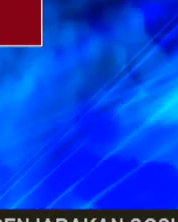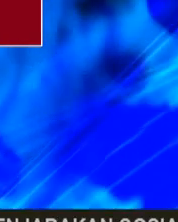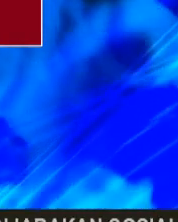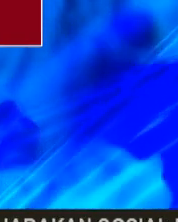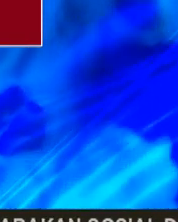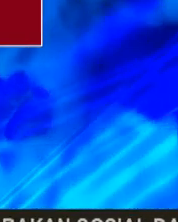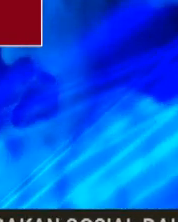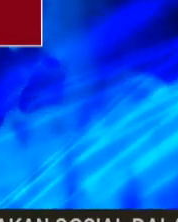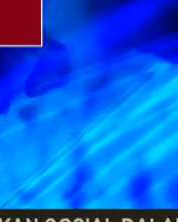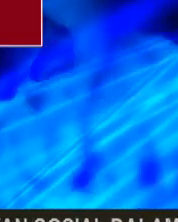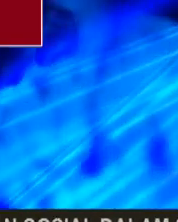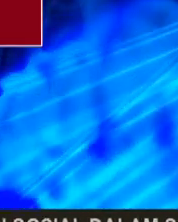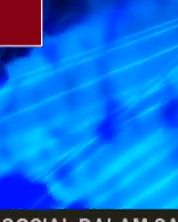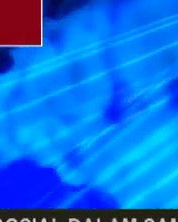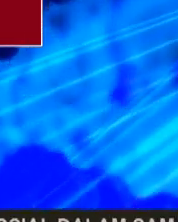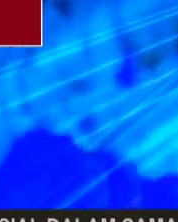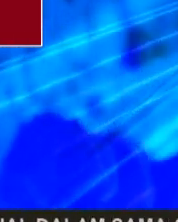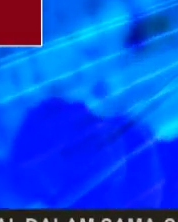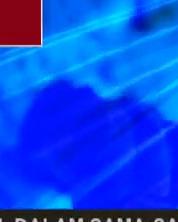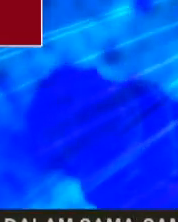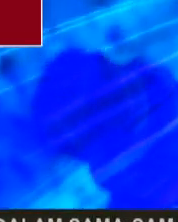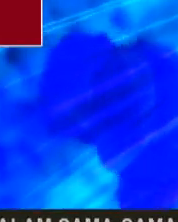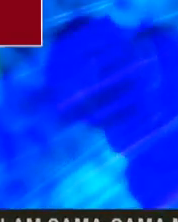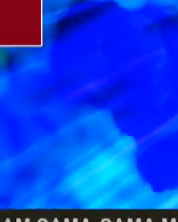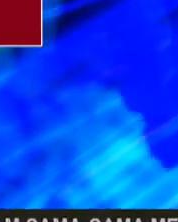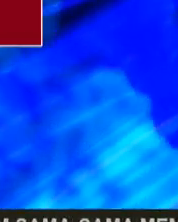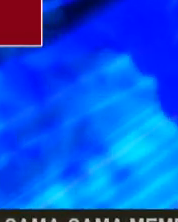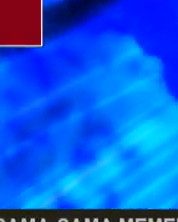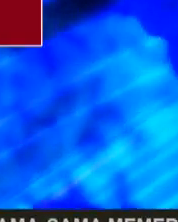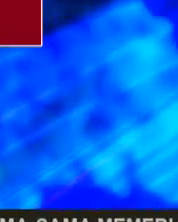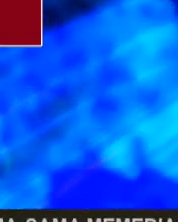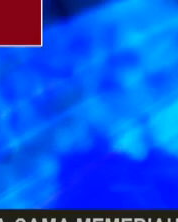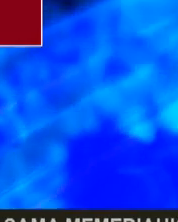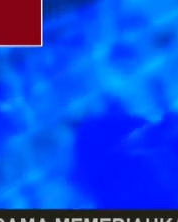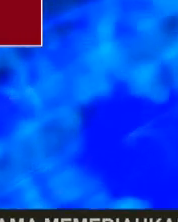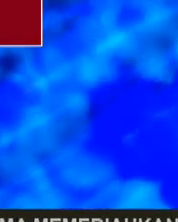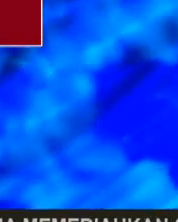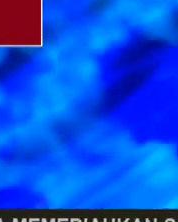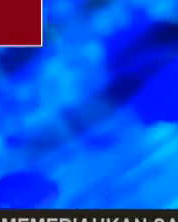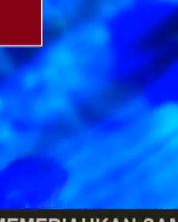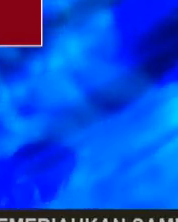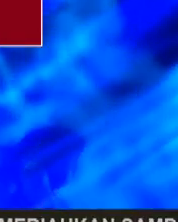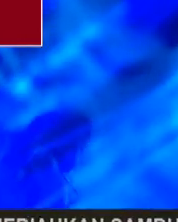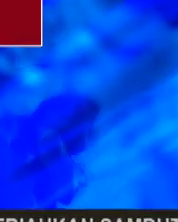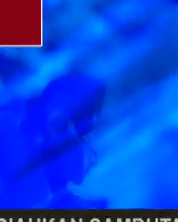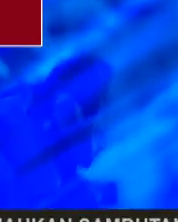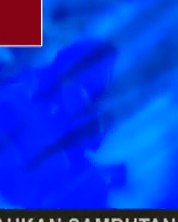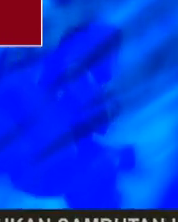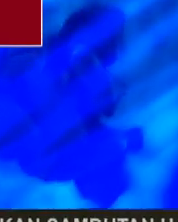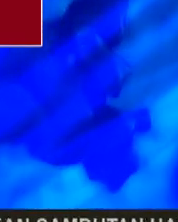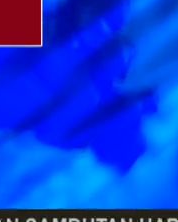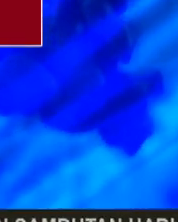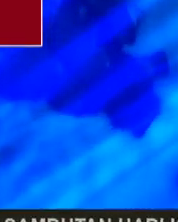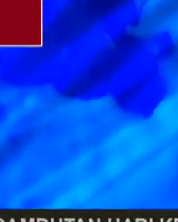e-cash terakhir Chan kita tempatan covina intense Dilaporkan pada enam melalui merekalah jumlah casing pot sejak cecangkitan terakhir